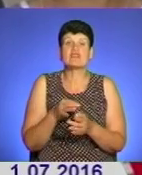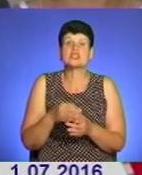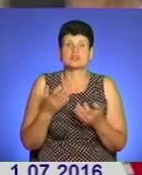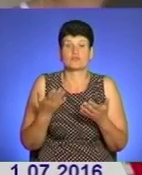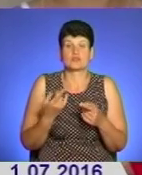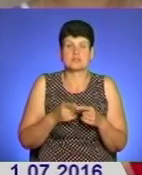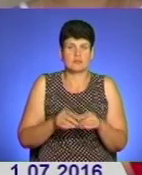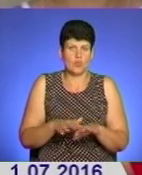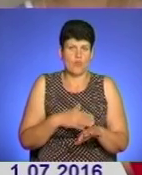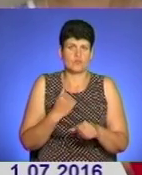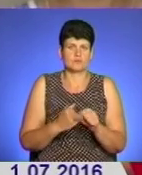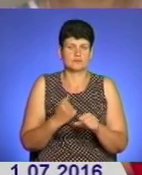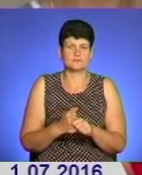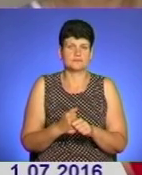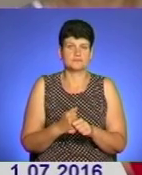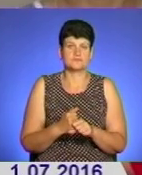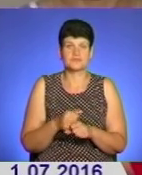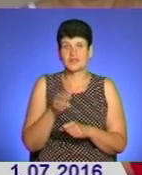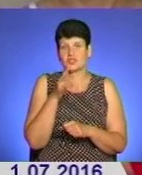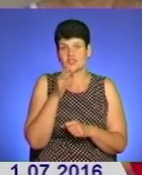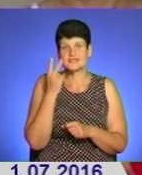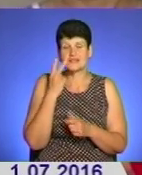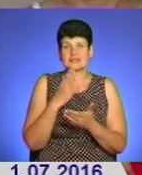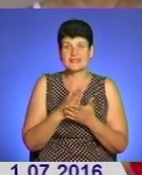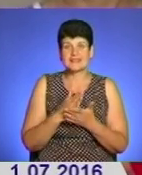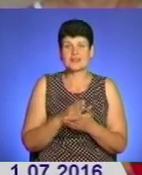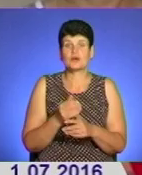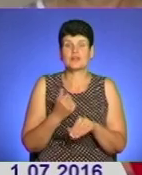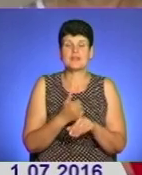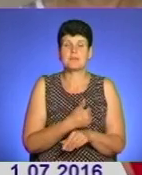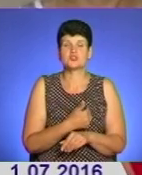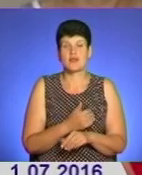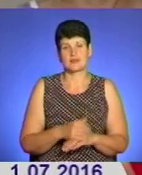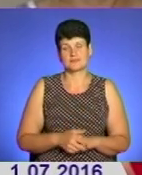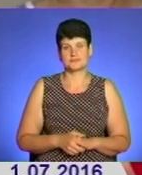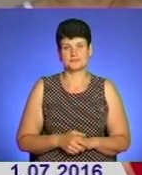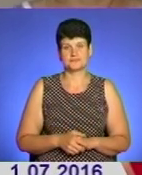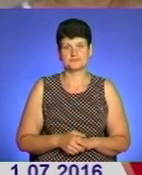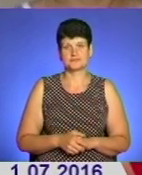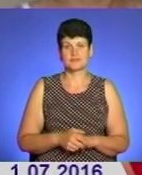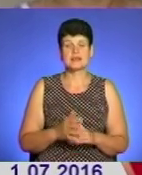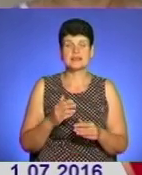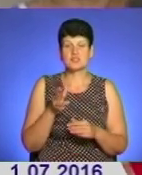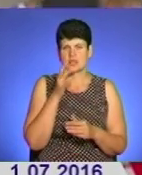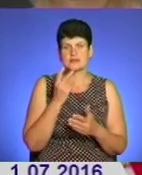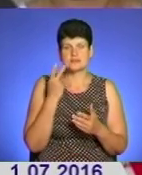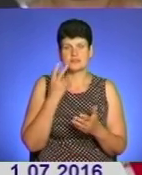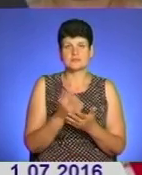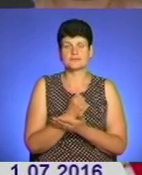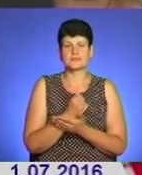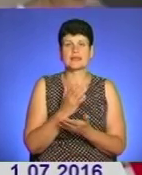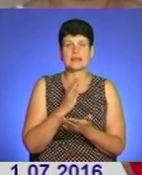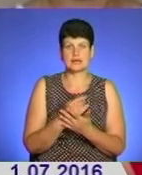це кропітка робота? Ой, час завжди є, тільки бажання, завжди знаходиться. Є